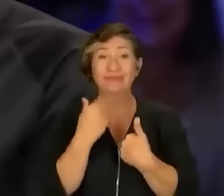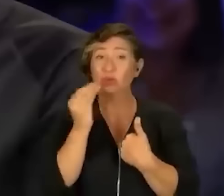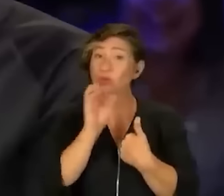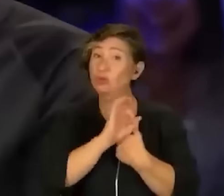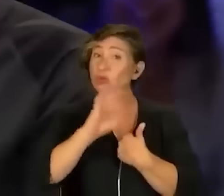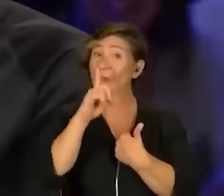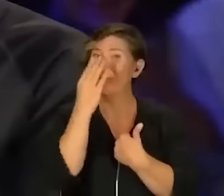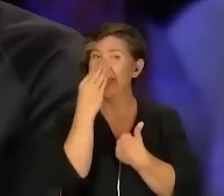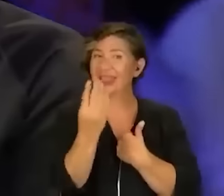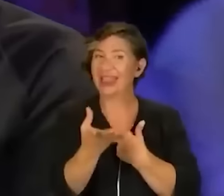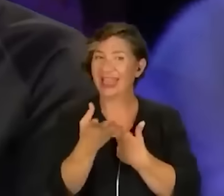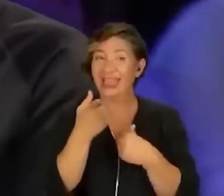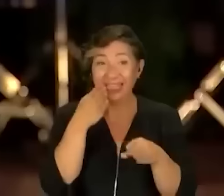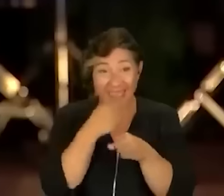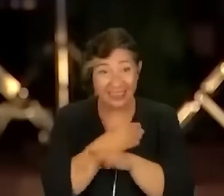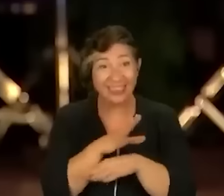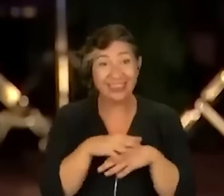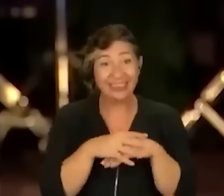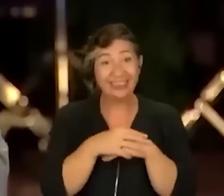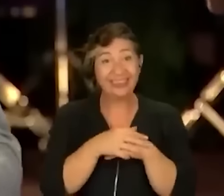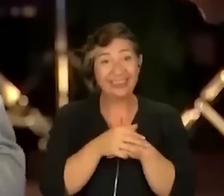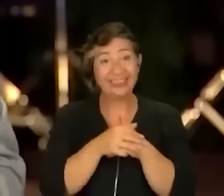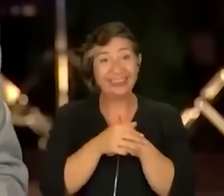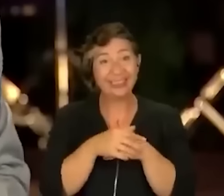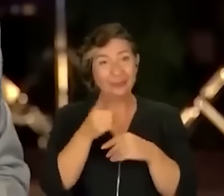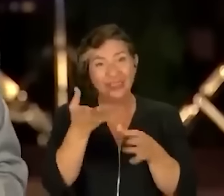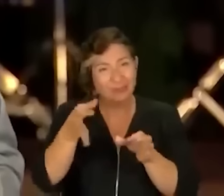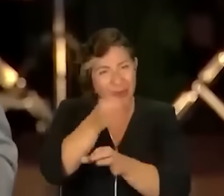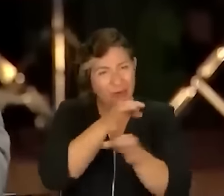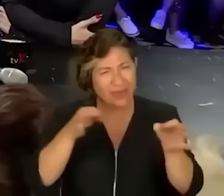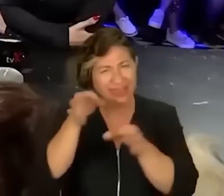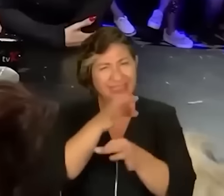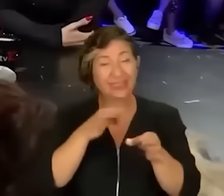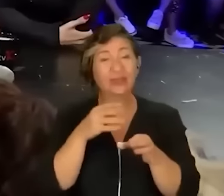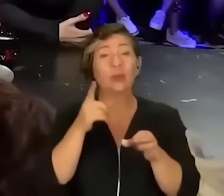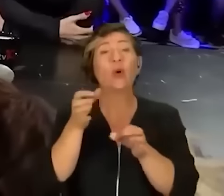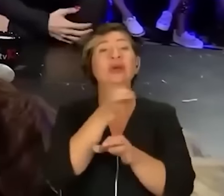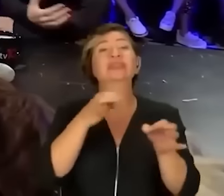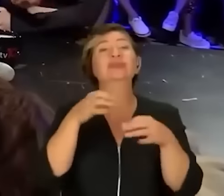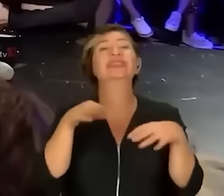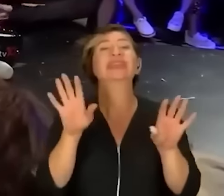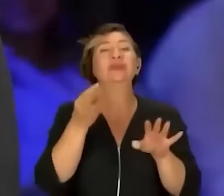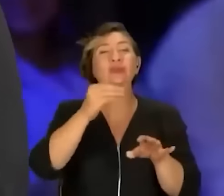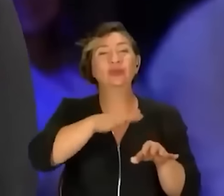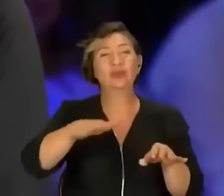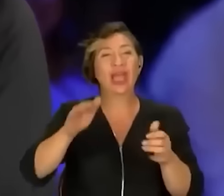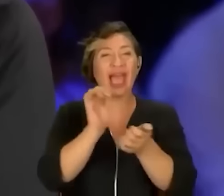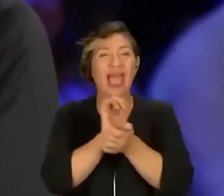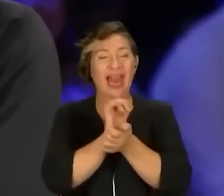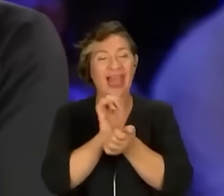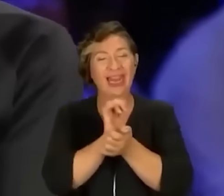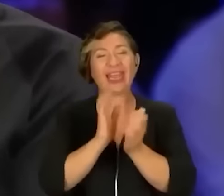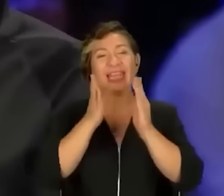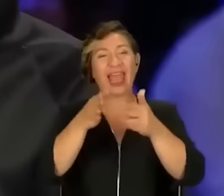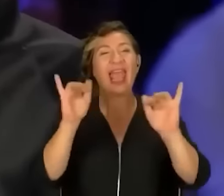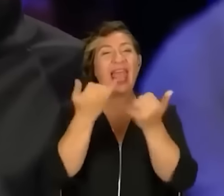bir hediyedir. Gerçekten mi? Bu ne? Hangi organizasyon karpuz ödülü verdi? Organizasyon değil ya böyle. Hani çocuklukta